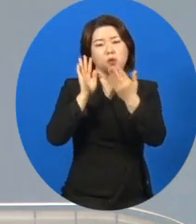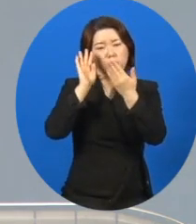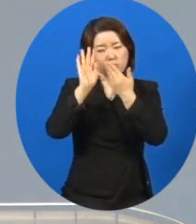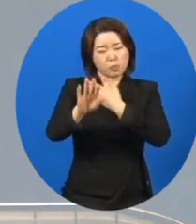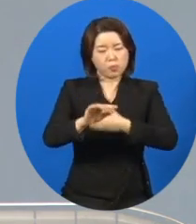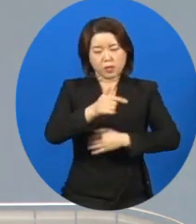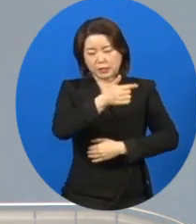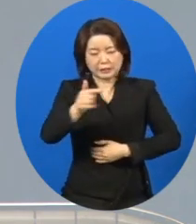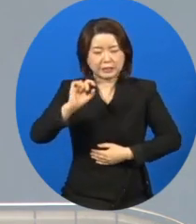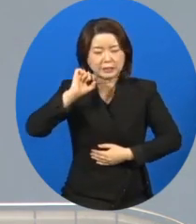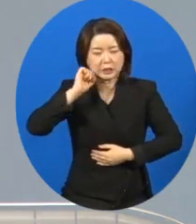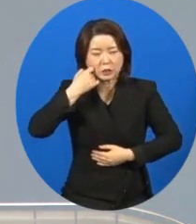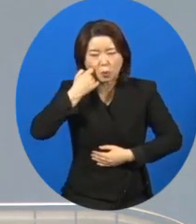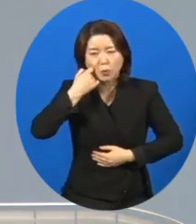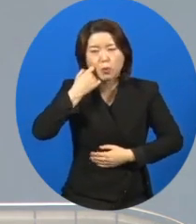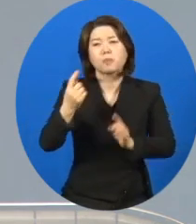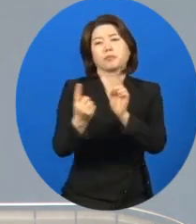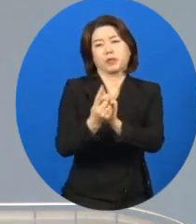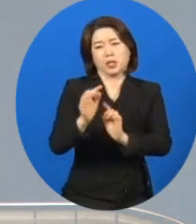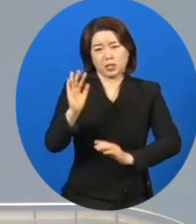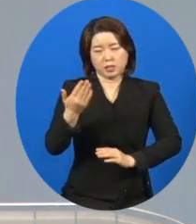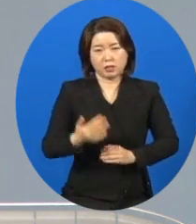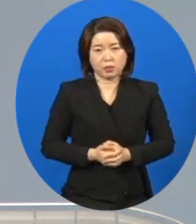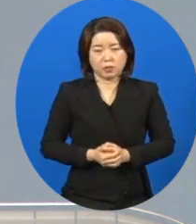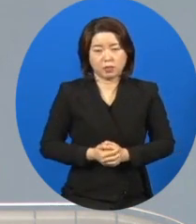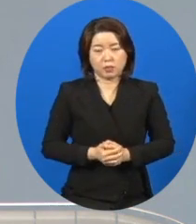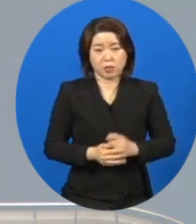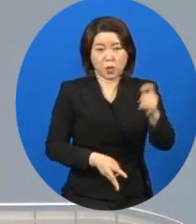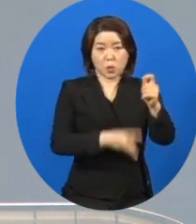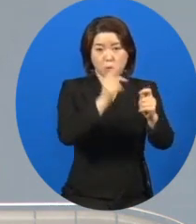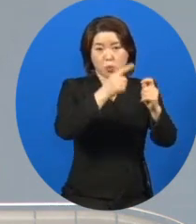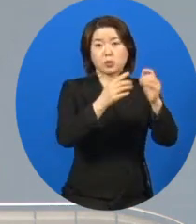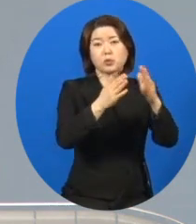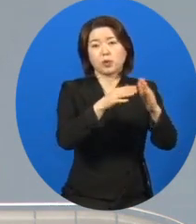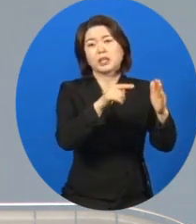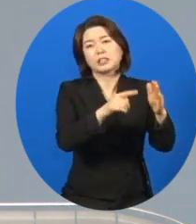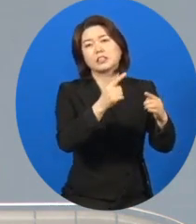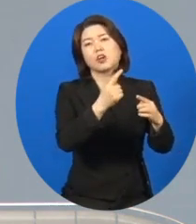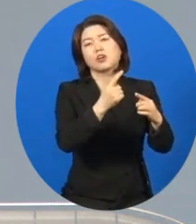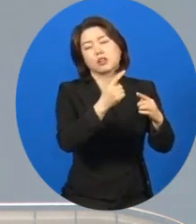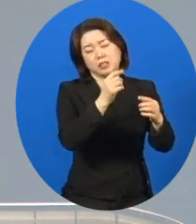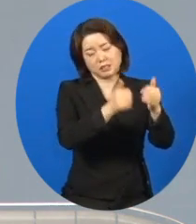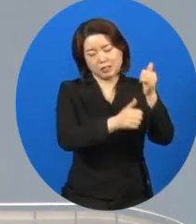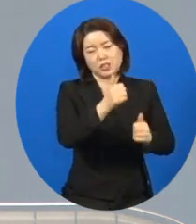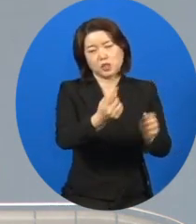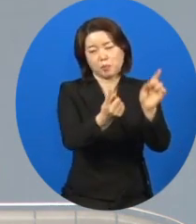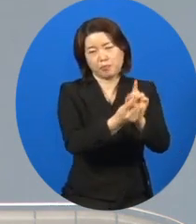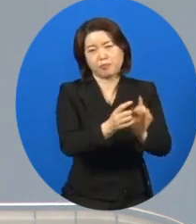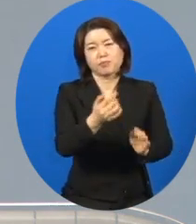어려움에 처하게 됩니다. 고린도 교회가 그런 시험을 당했던 거죠.